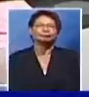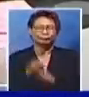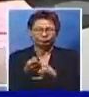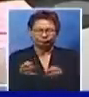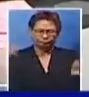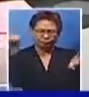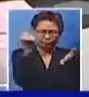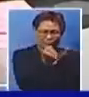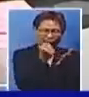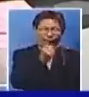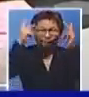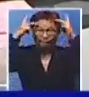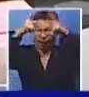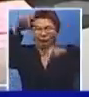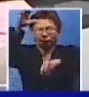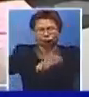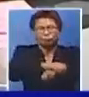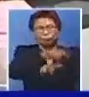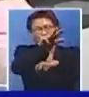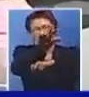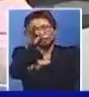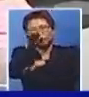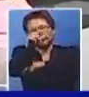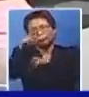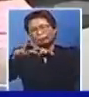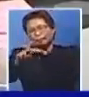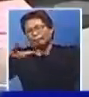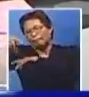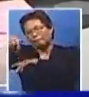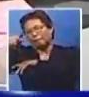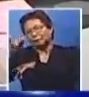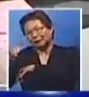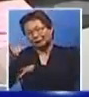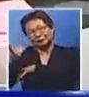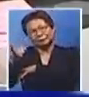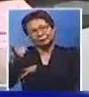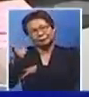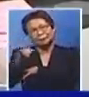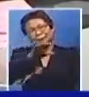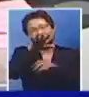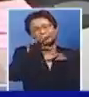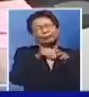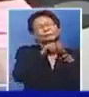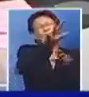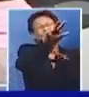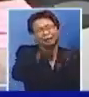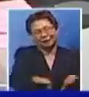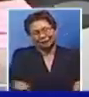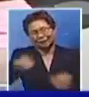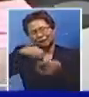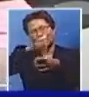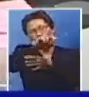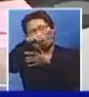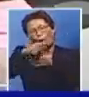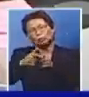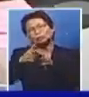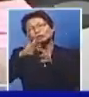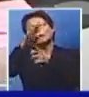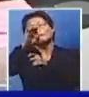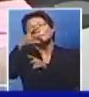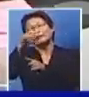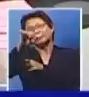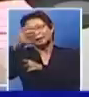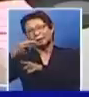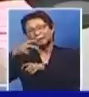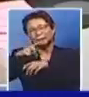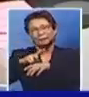Jabatan Imigresen Pahang berjaya menahan 39 orang pendatang asing tanpa izin termasuk tiga kanak-kanak dalam satu operasi Ops Mega di sekitar Raub dan